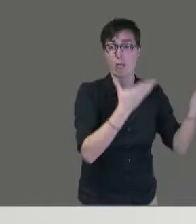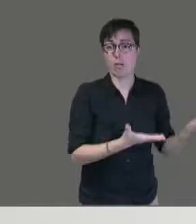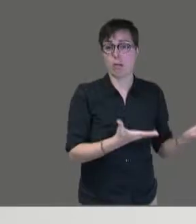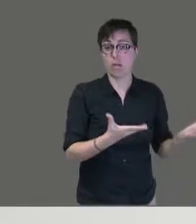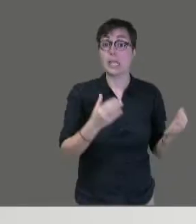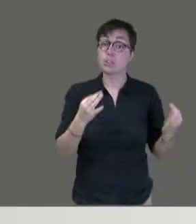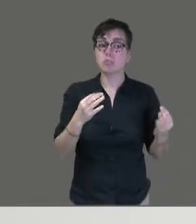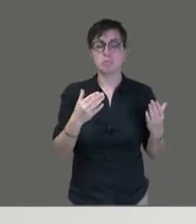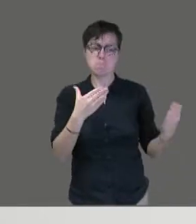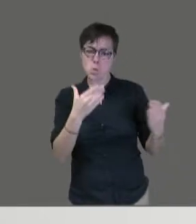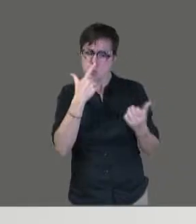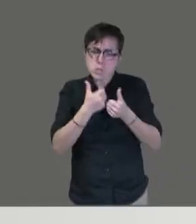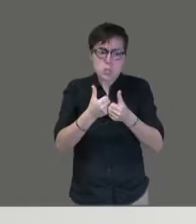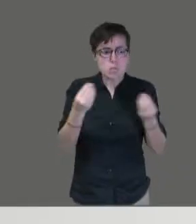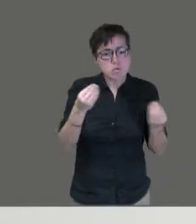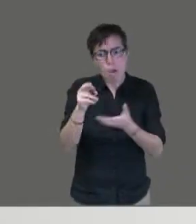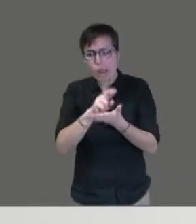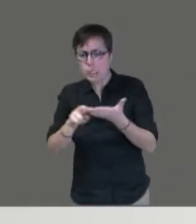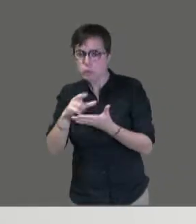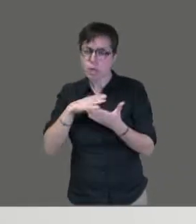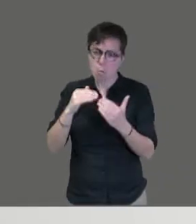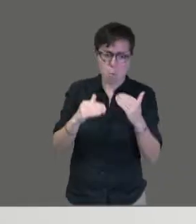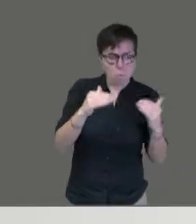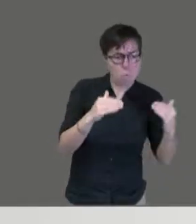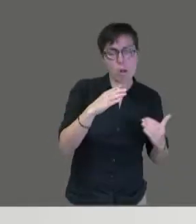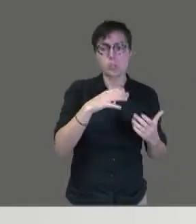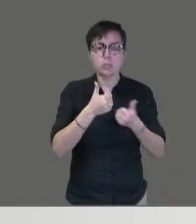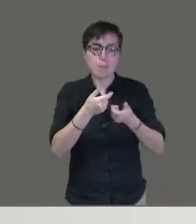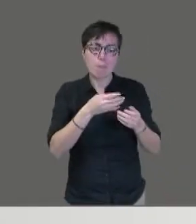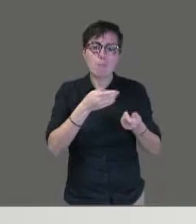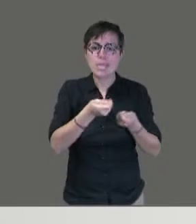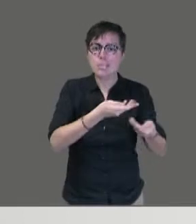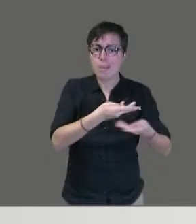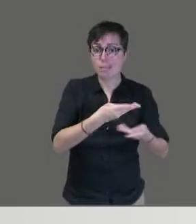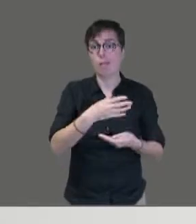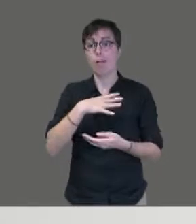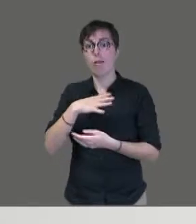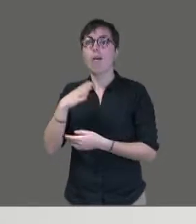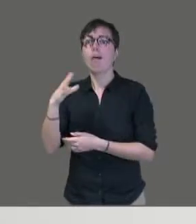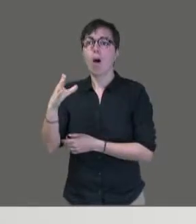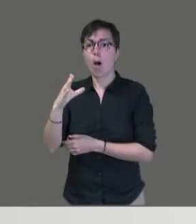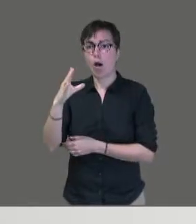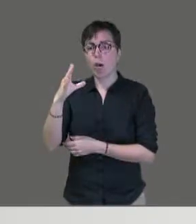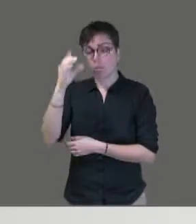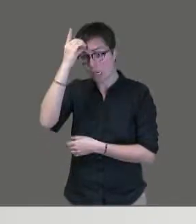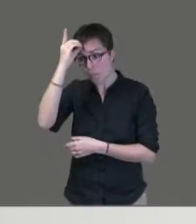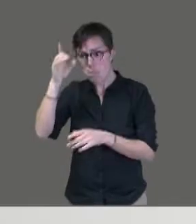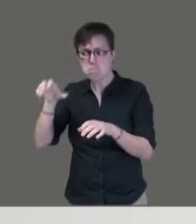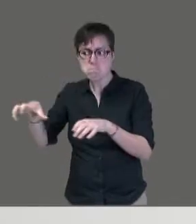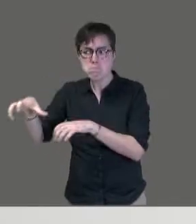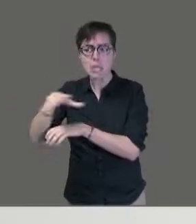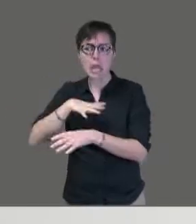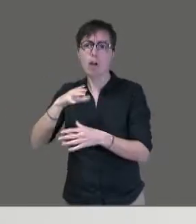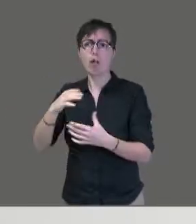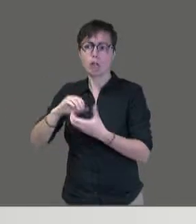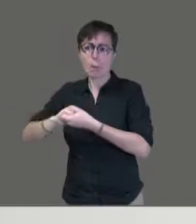relativiser en fonction de la région ou du management. En Allemagne, Edeka et en Suisse, Migros sont des coopératives avec les